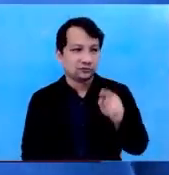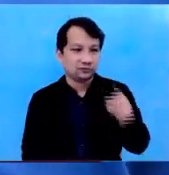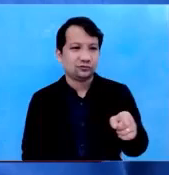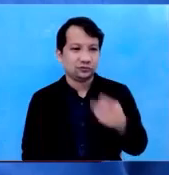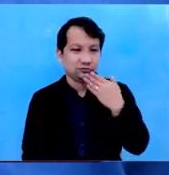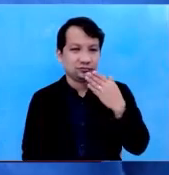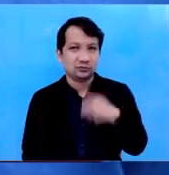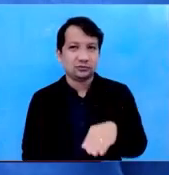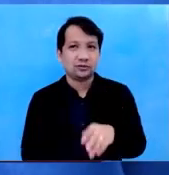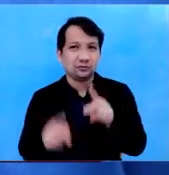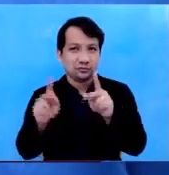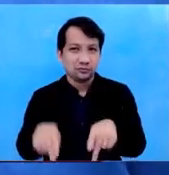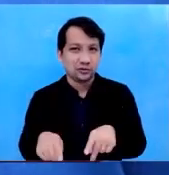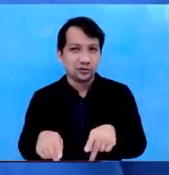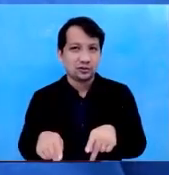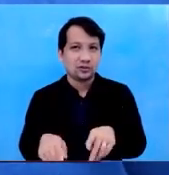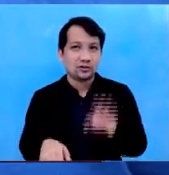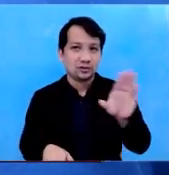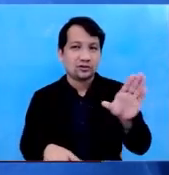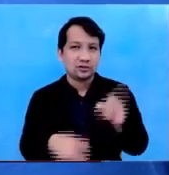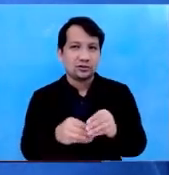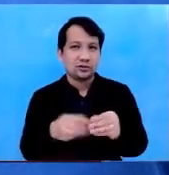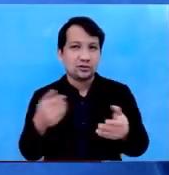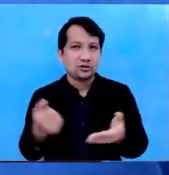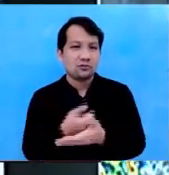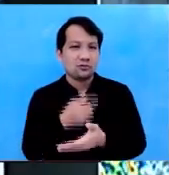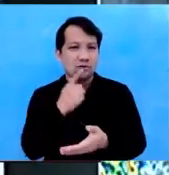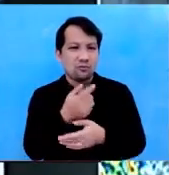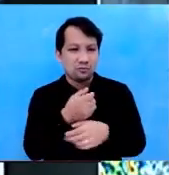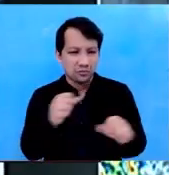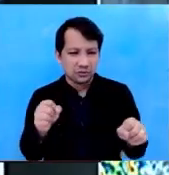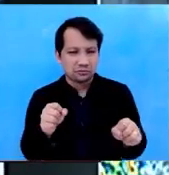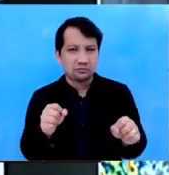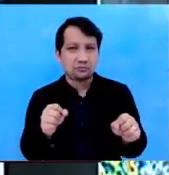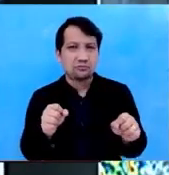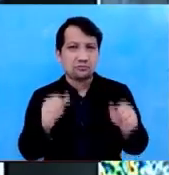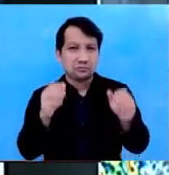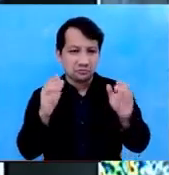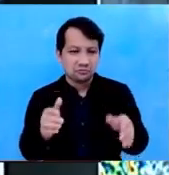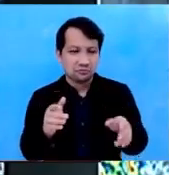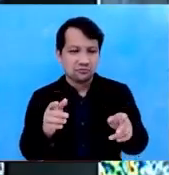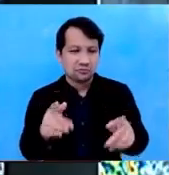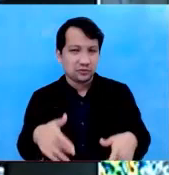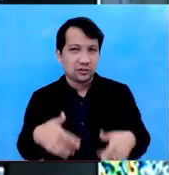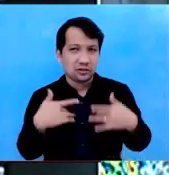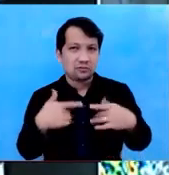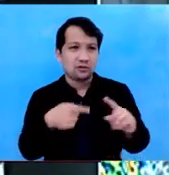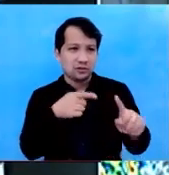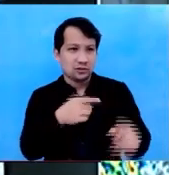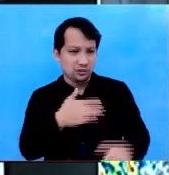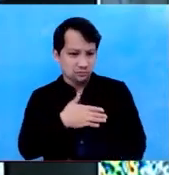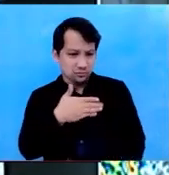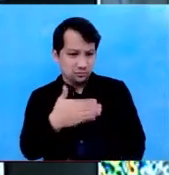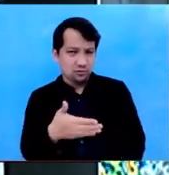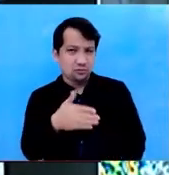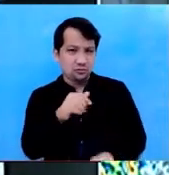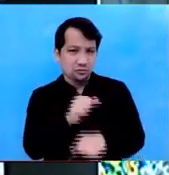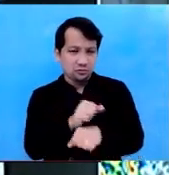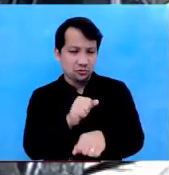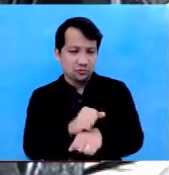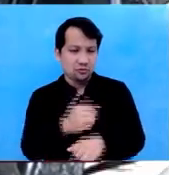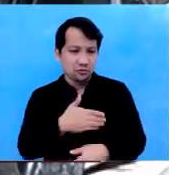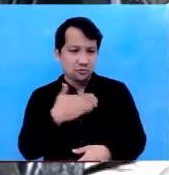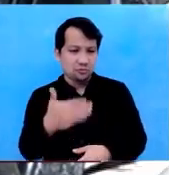ang nakakuha, bakit sila pa mga tagasagip ng buhay. No? Pag sila talagang dedicated sila sa kanilang gawain, sa kanilang